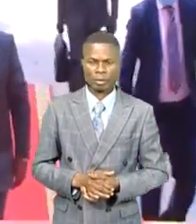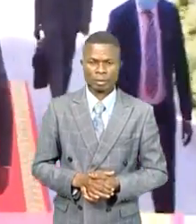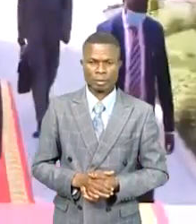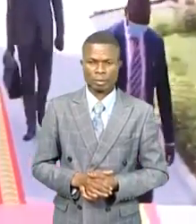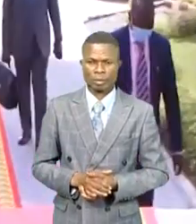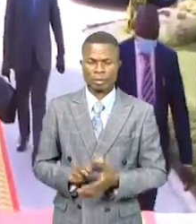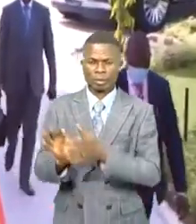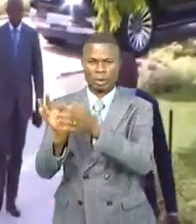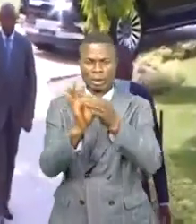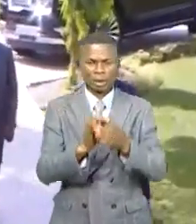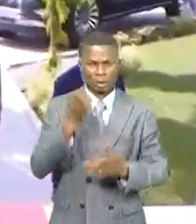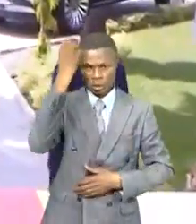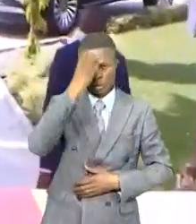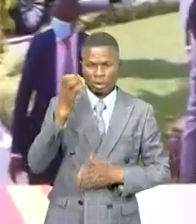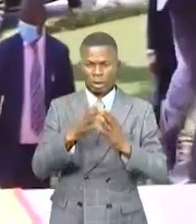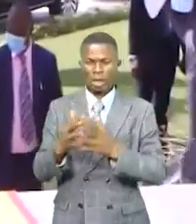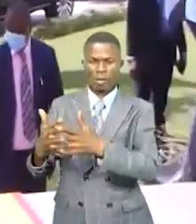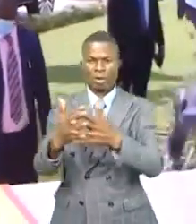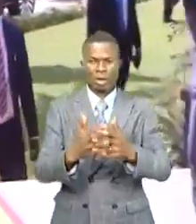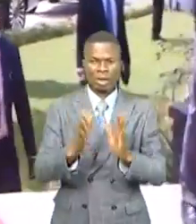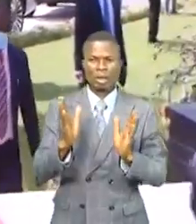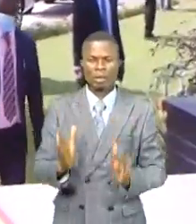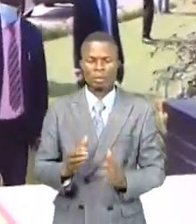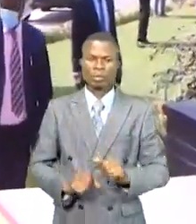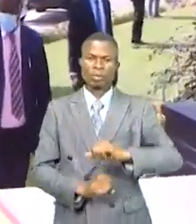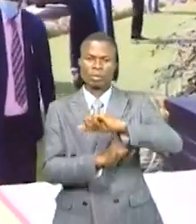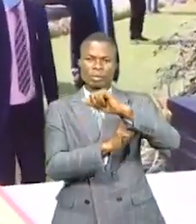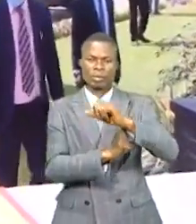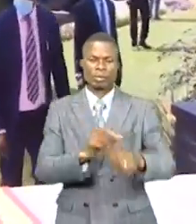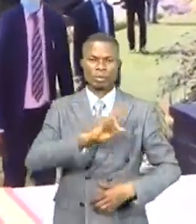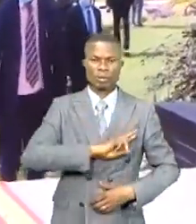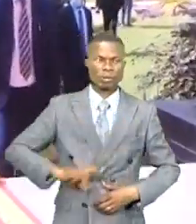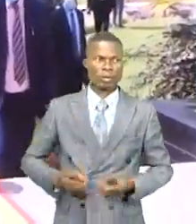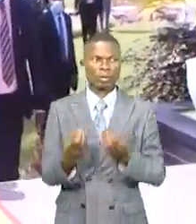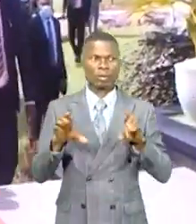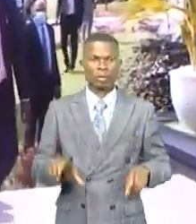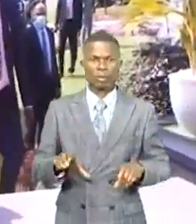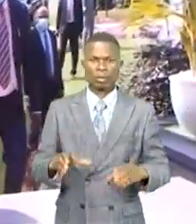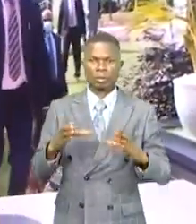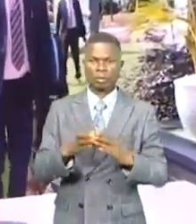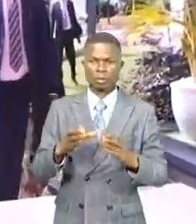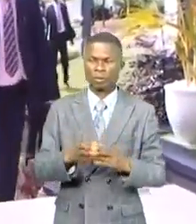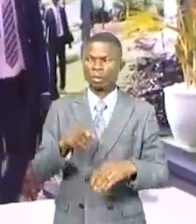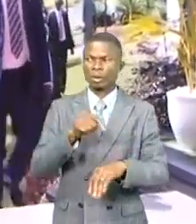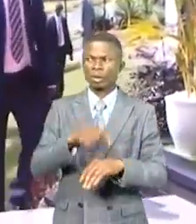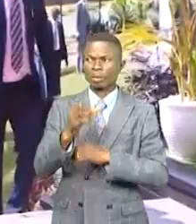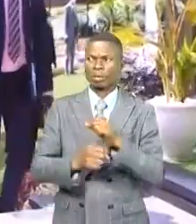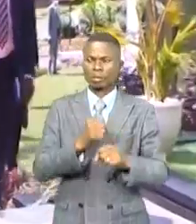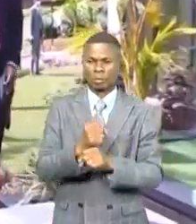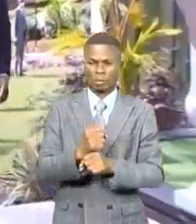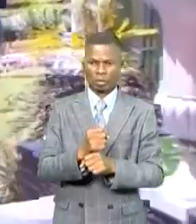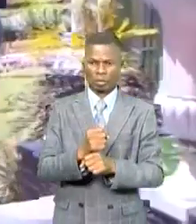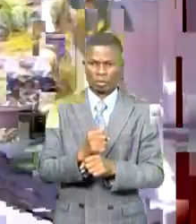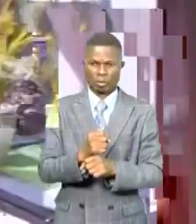L'Union européenne et les États-Unis d'Amérique vont accompagner la République démocratique du Congo dans sa mandature de la présidence